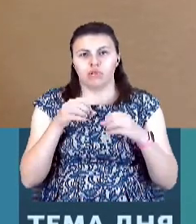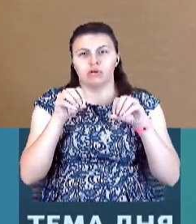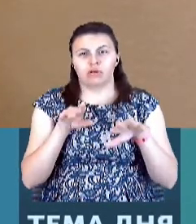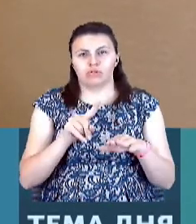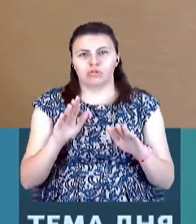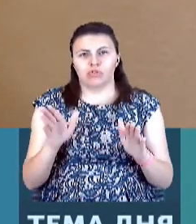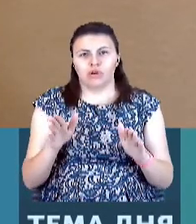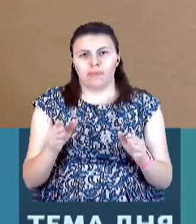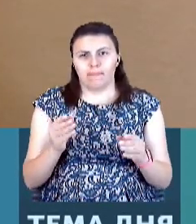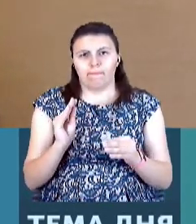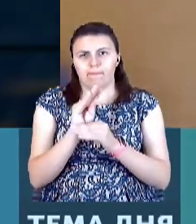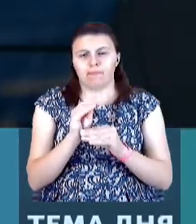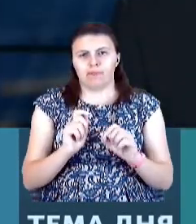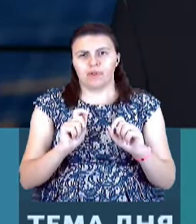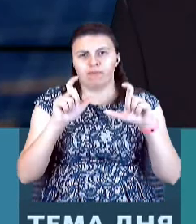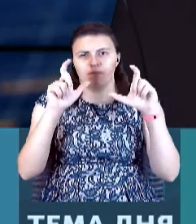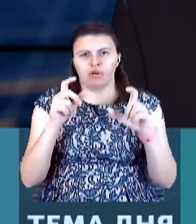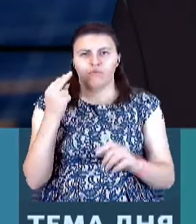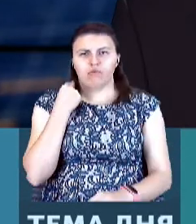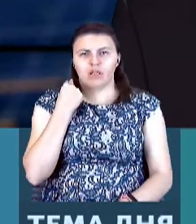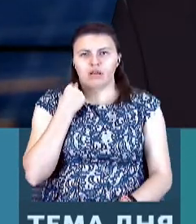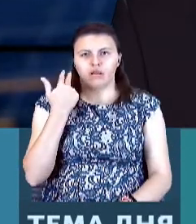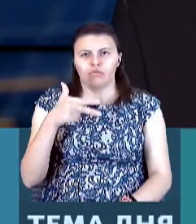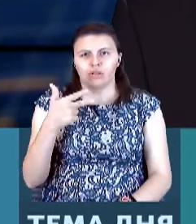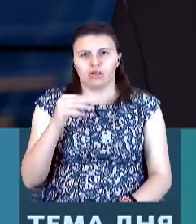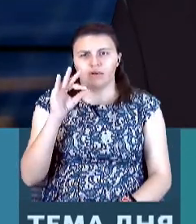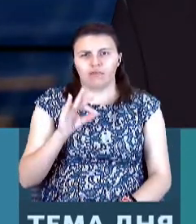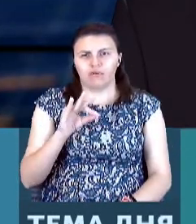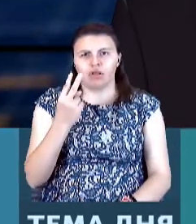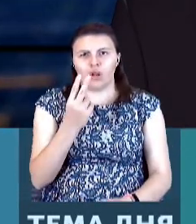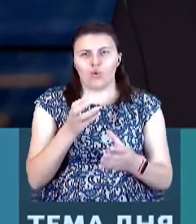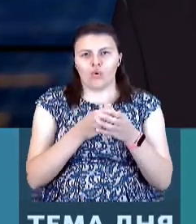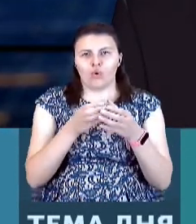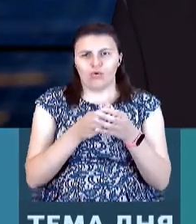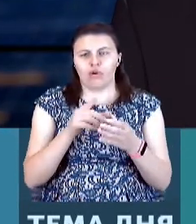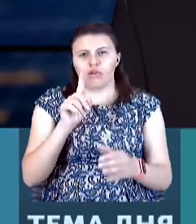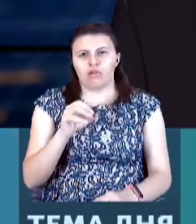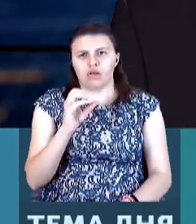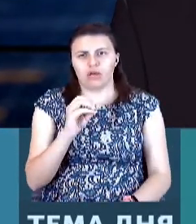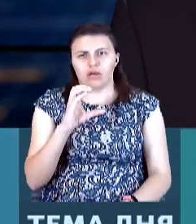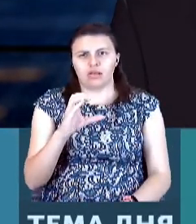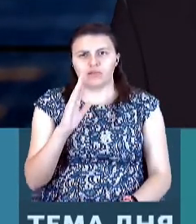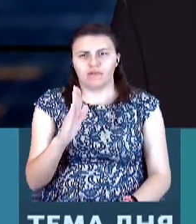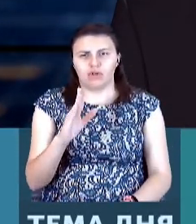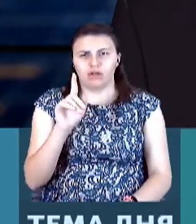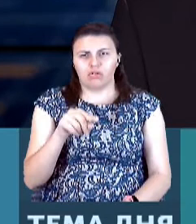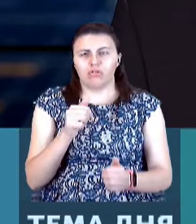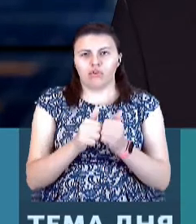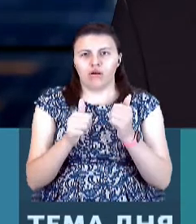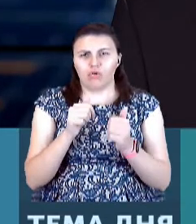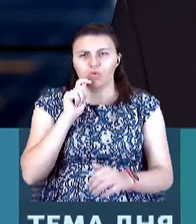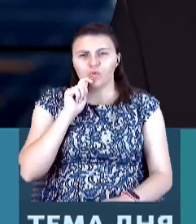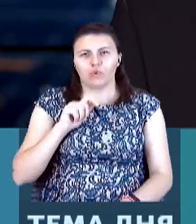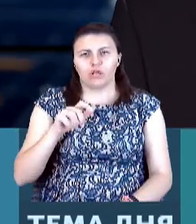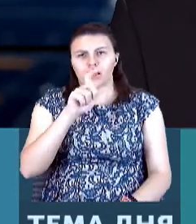нього податків фактично на 30%, зокрема для другої групи, а також єдиного соціального внеску. Також для кожного українця